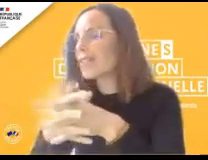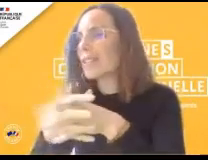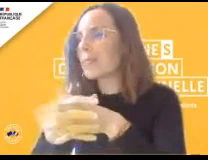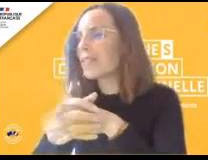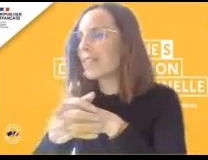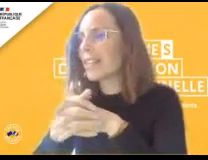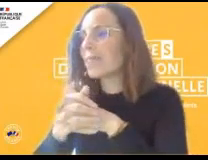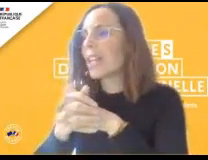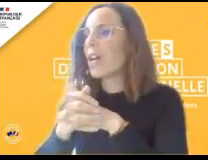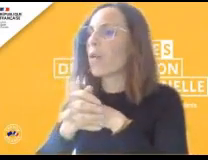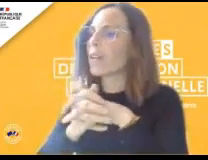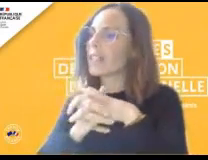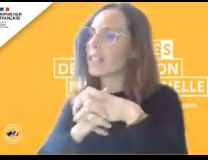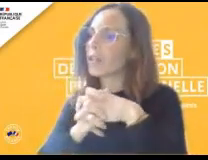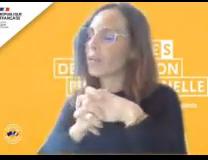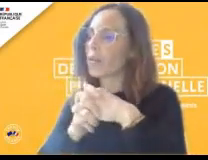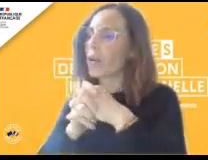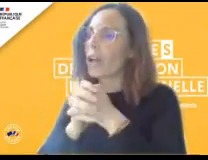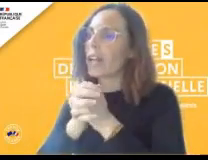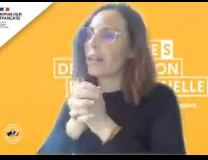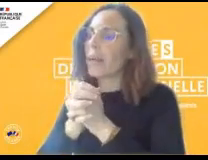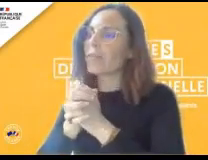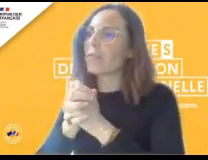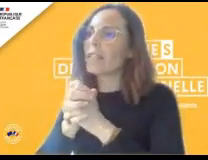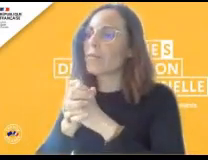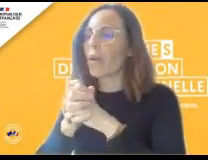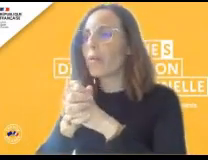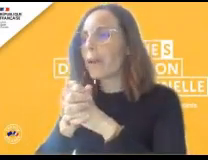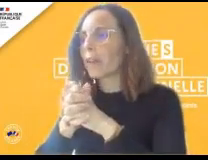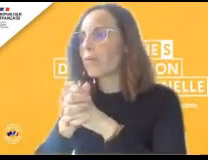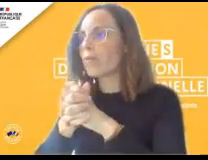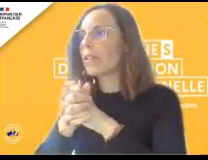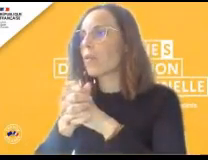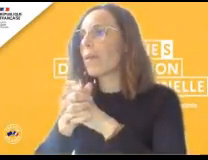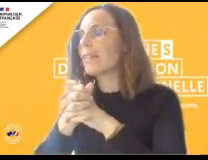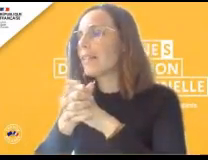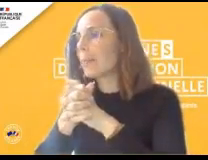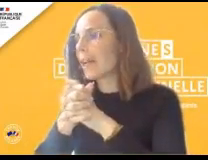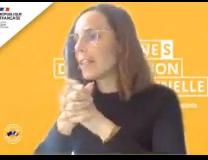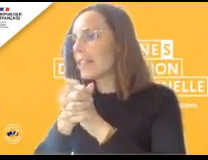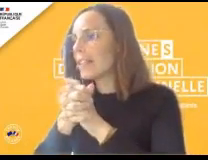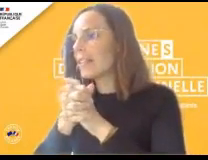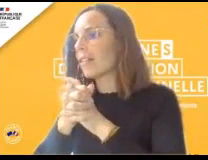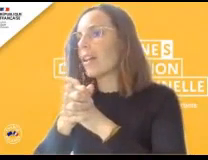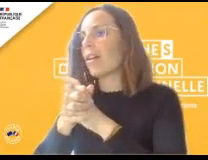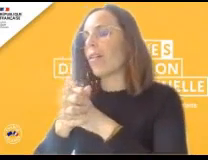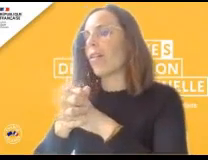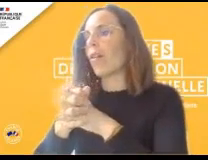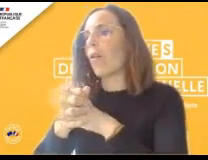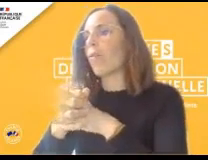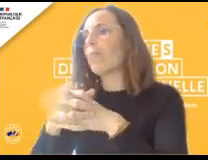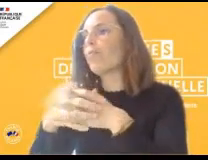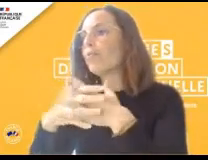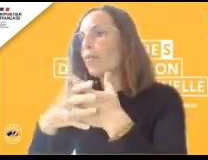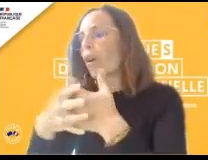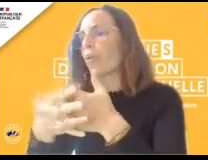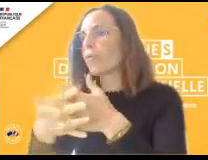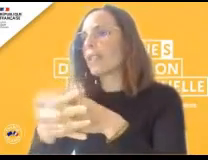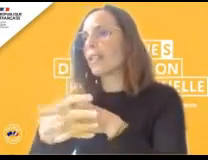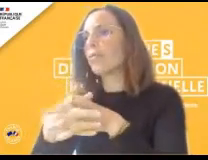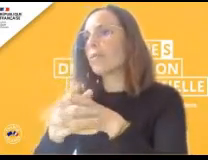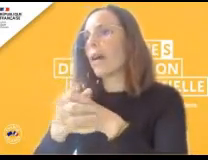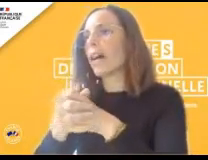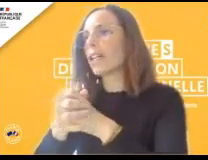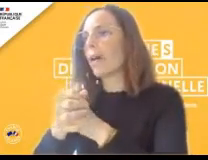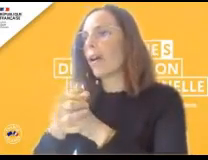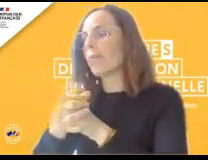caricaturer, simplifier, on va dire que les personnes qui sont un peu perdues, qui n'ont pas d'idées précises, on va plutôt leur